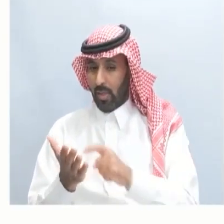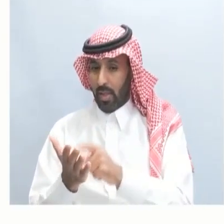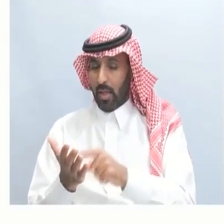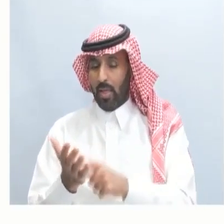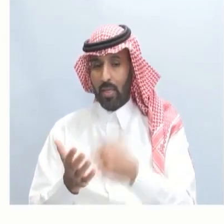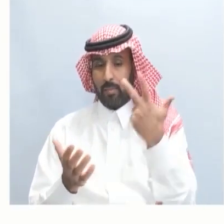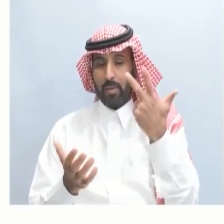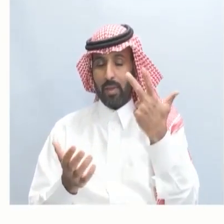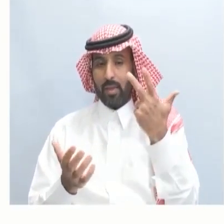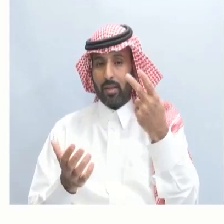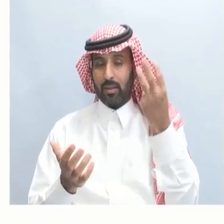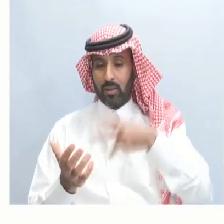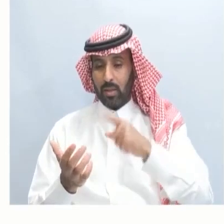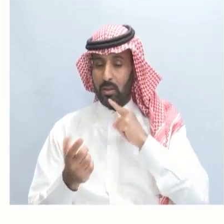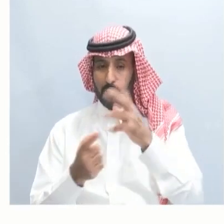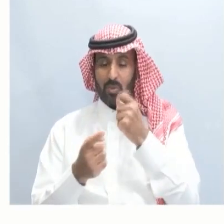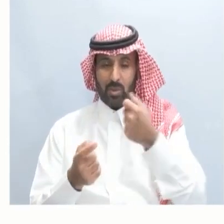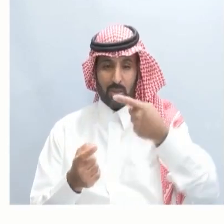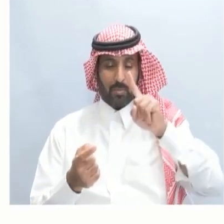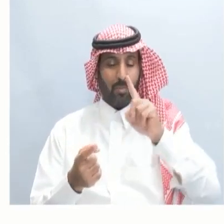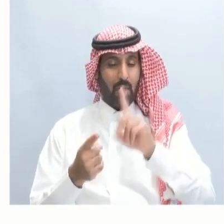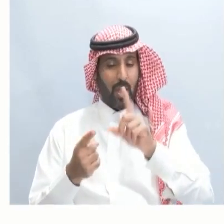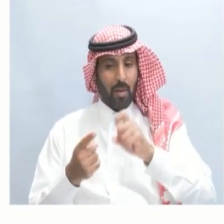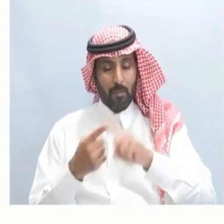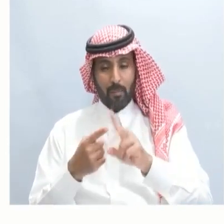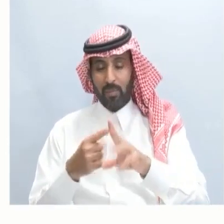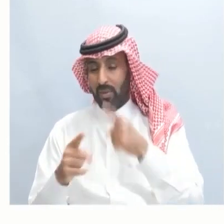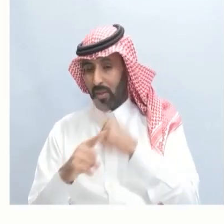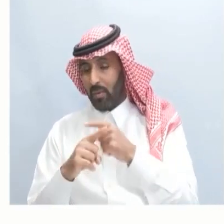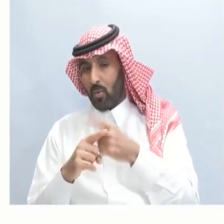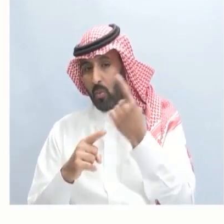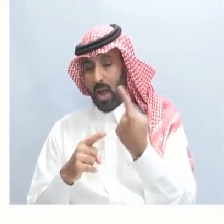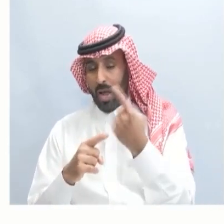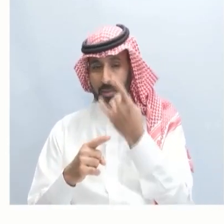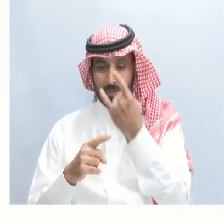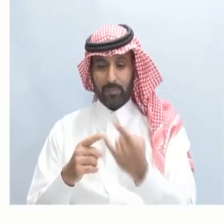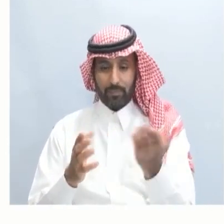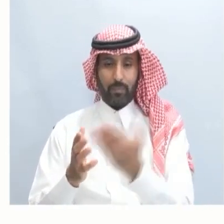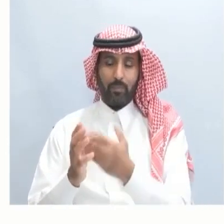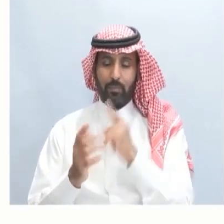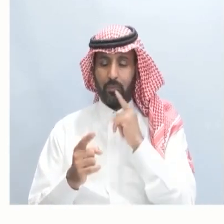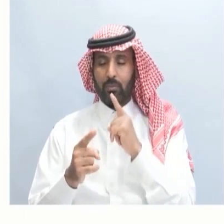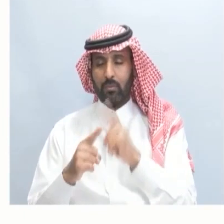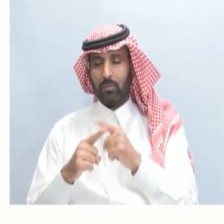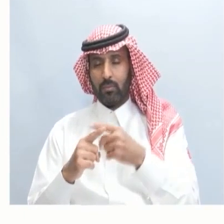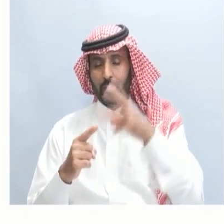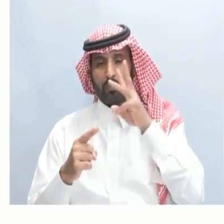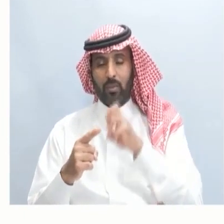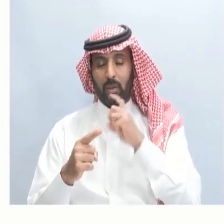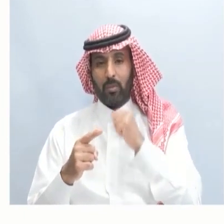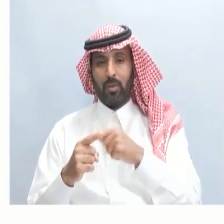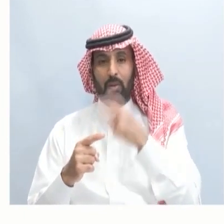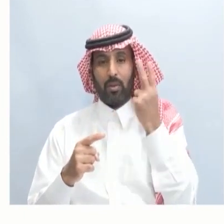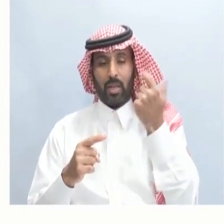من من 100 مضروبه في 1 واكتب الناتج هنا ثم اضرب 392